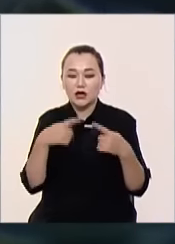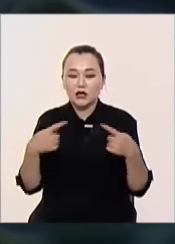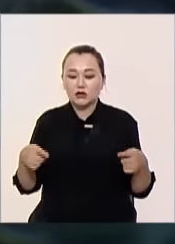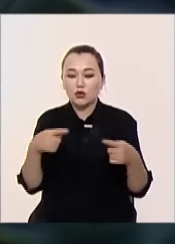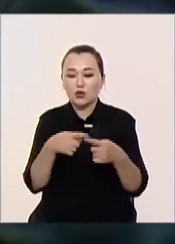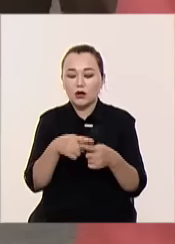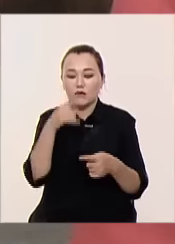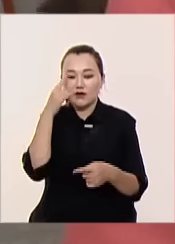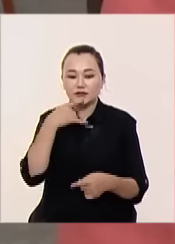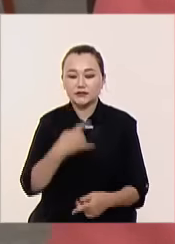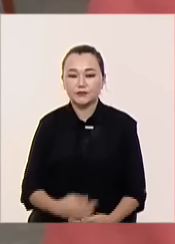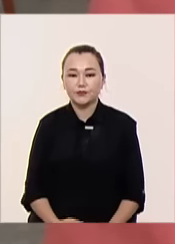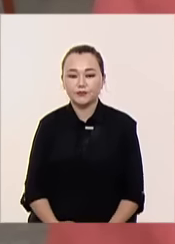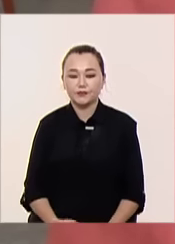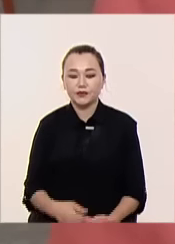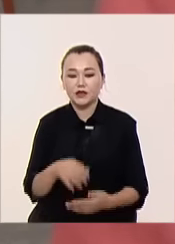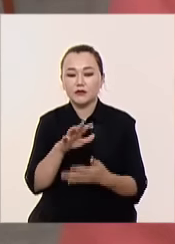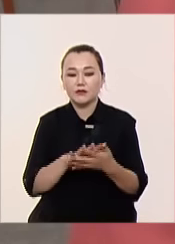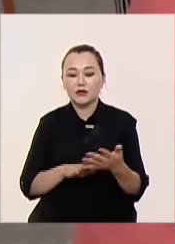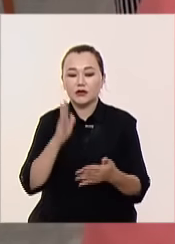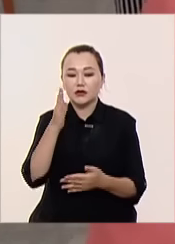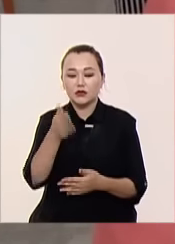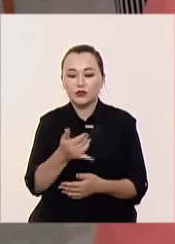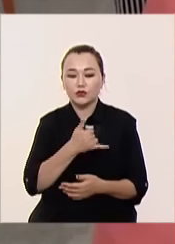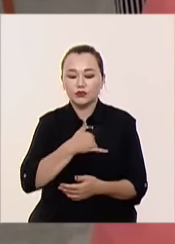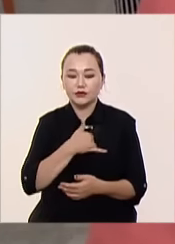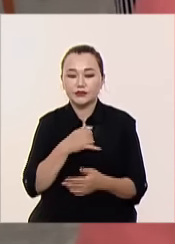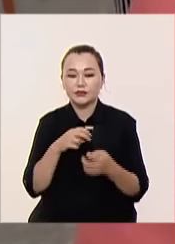Казахстана. Впереди у нас